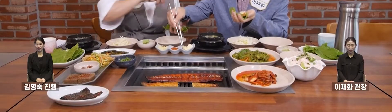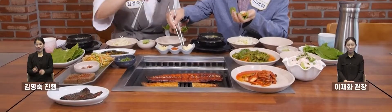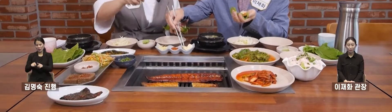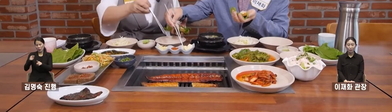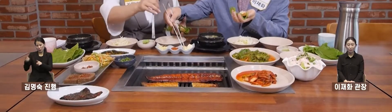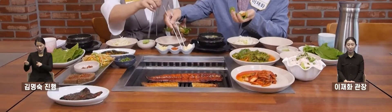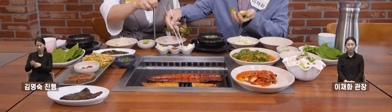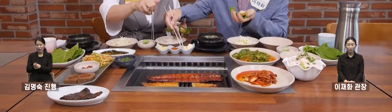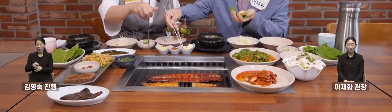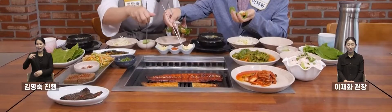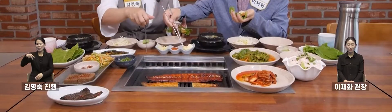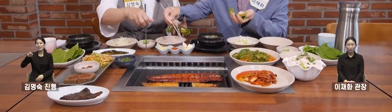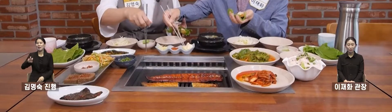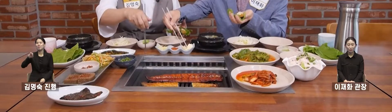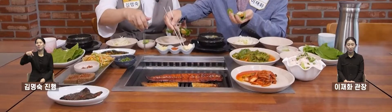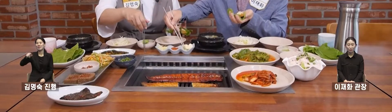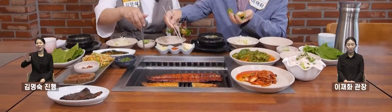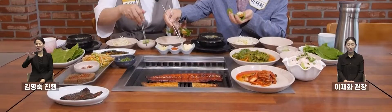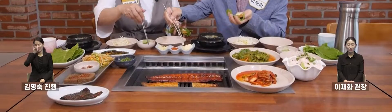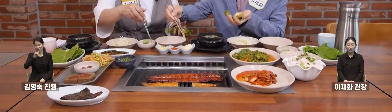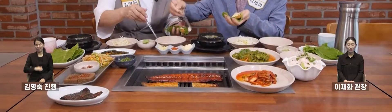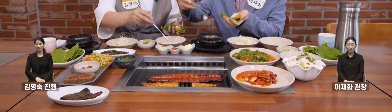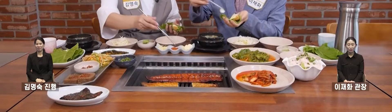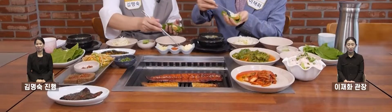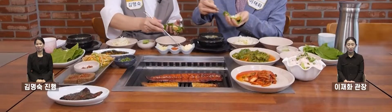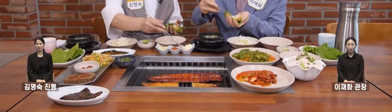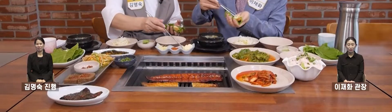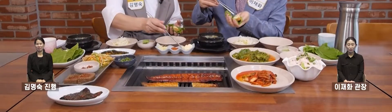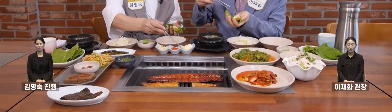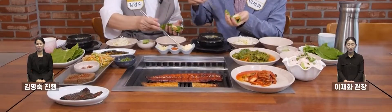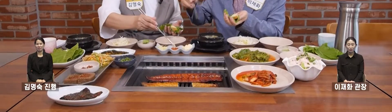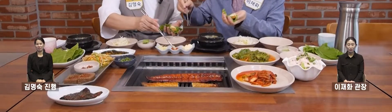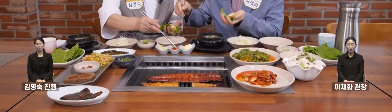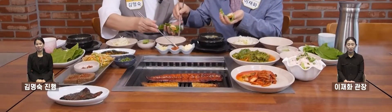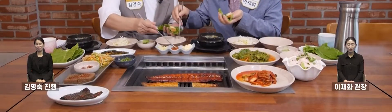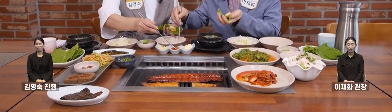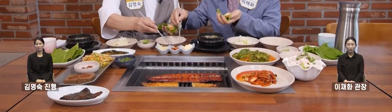예. 예. 그 옆에 쌈장 예.